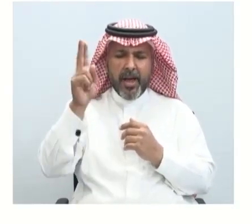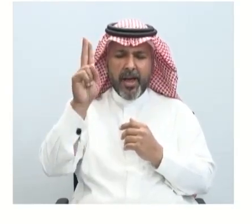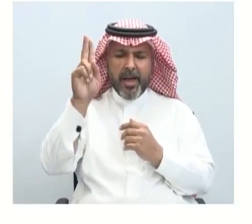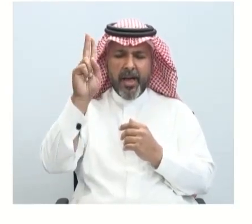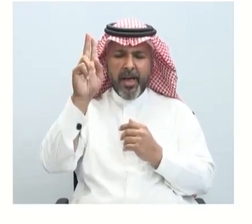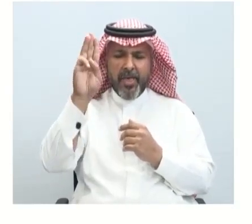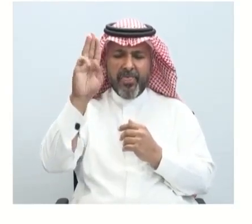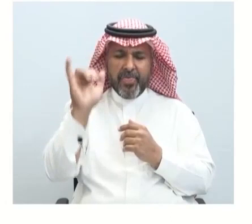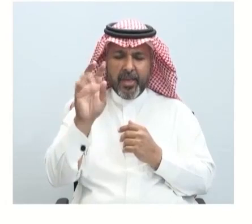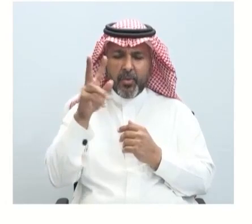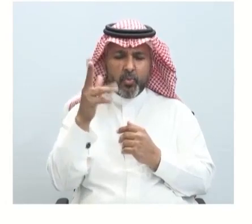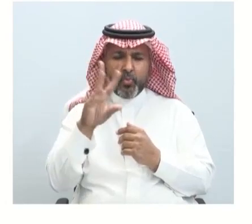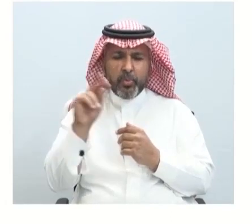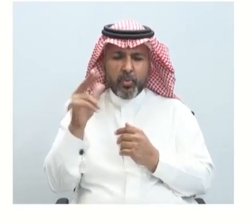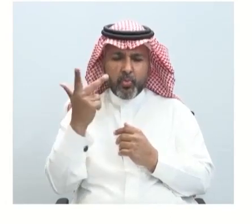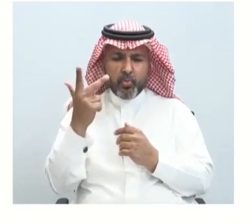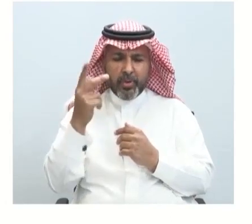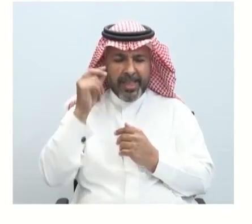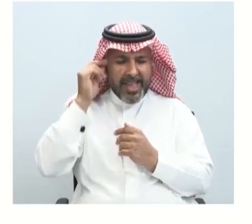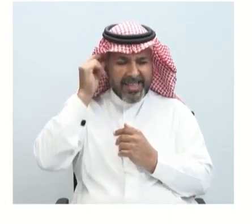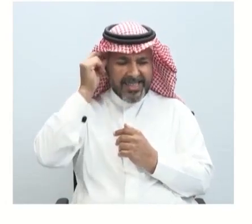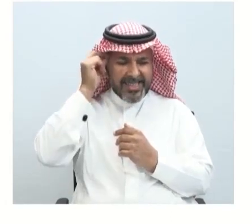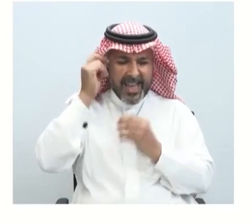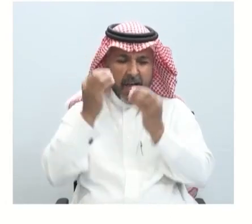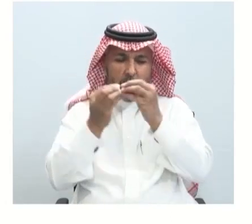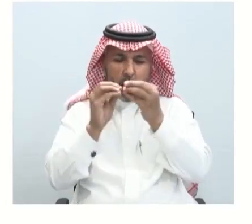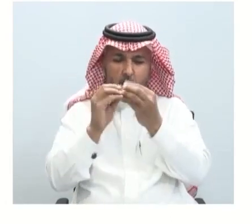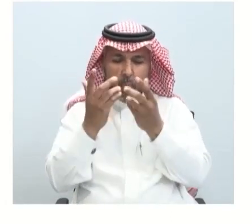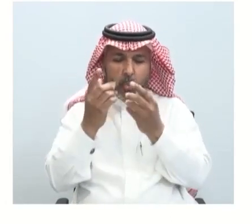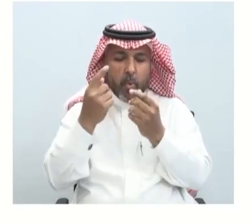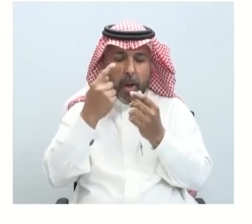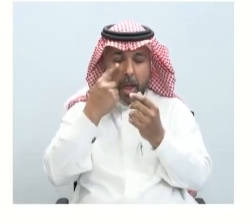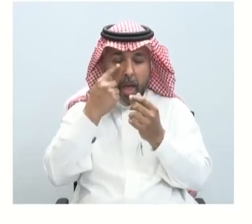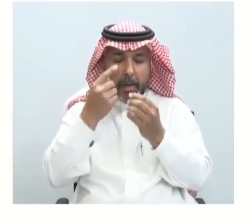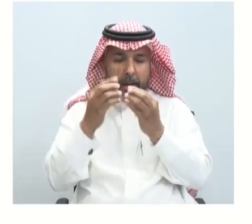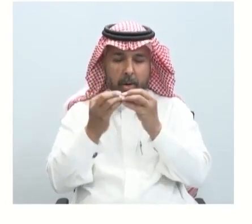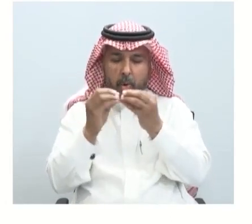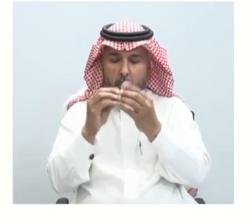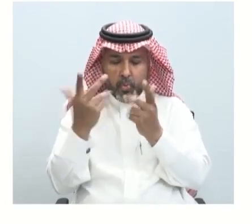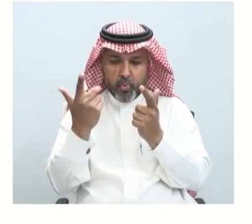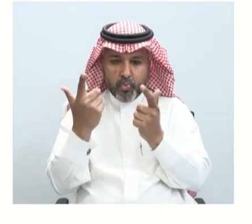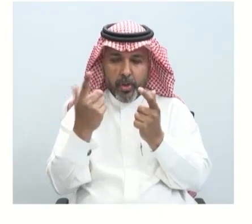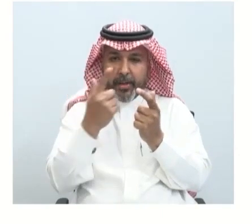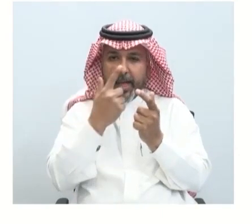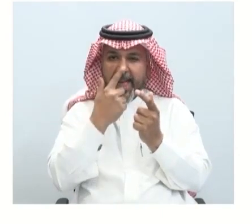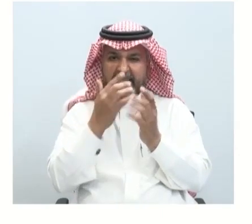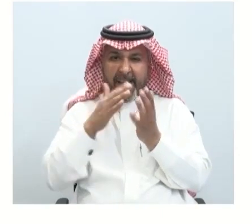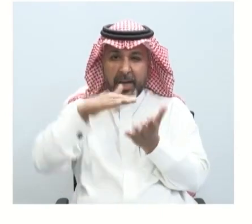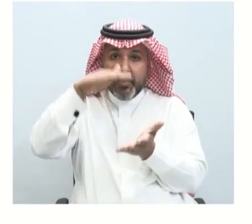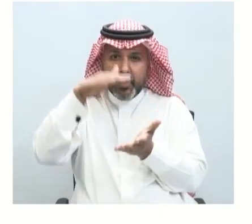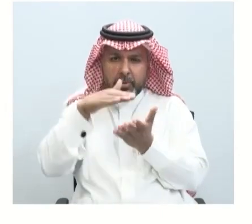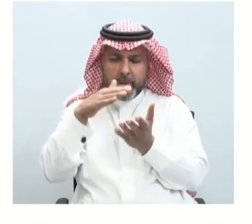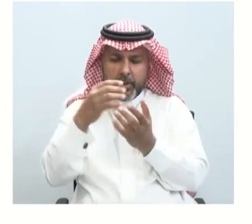او توجد التعليمات بكل صفه وراثيه على الكروموسومات الموجوده داخل النوى ويترتب هذا الديني في قطع تسمى